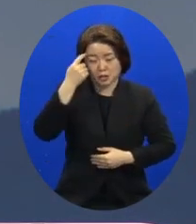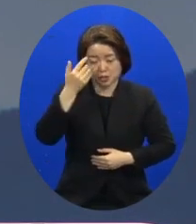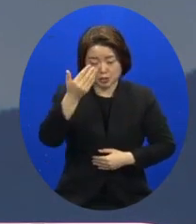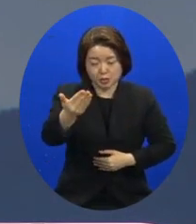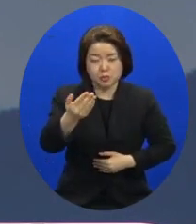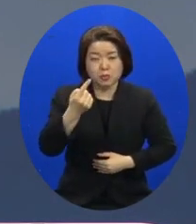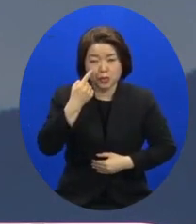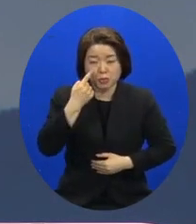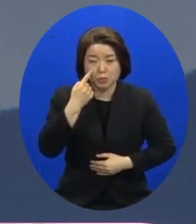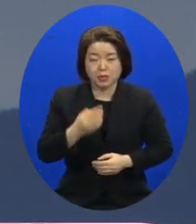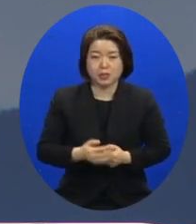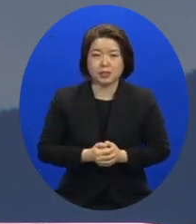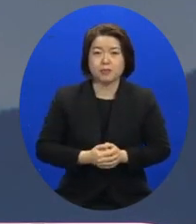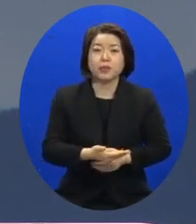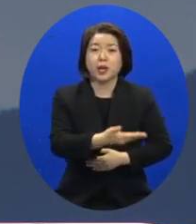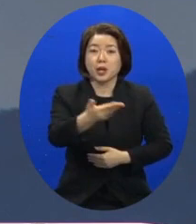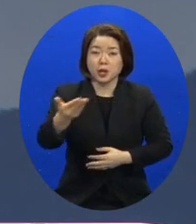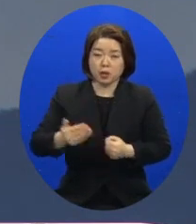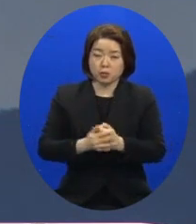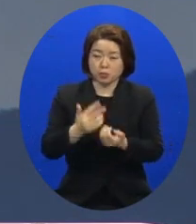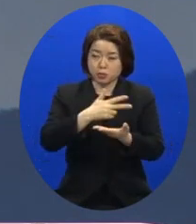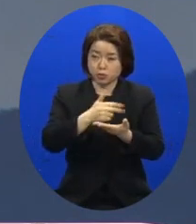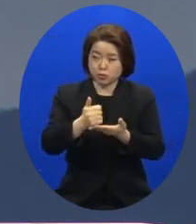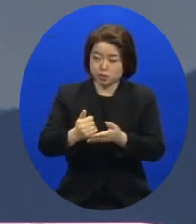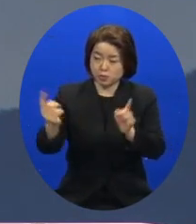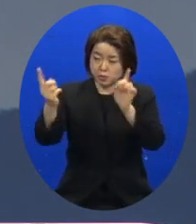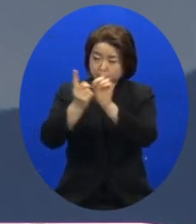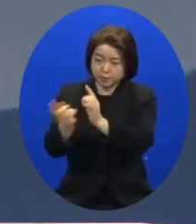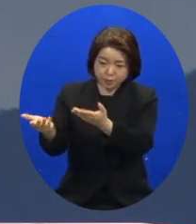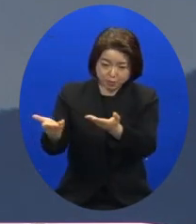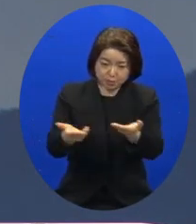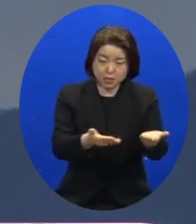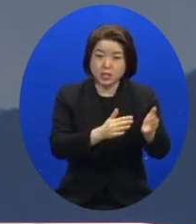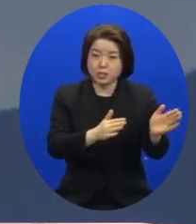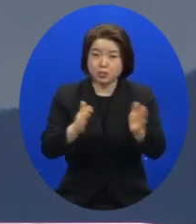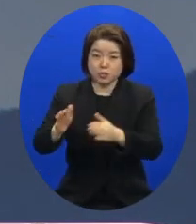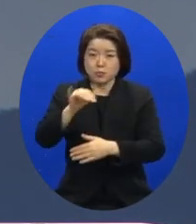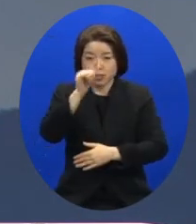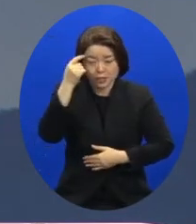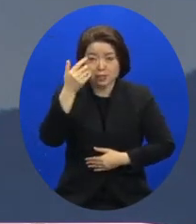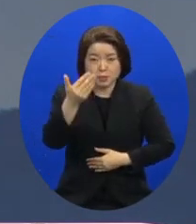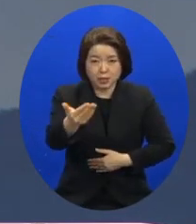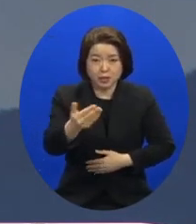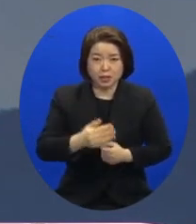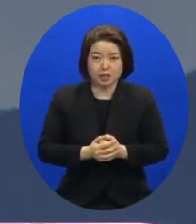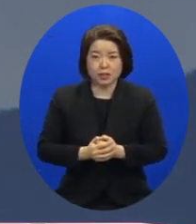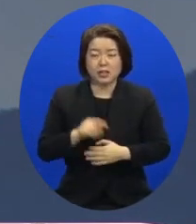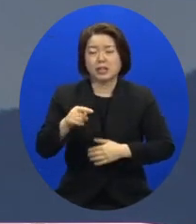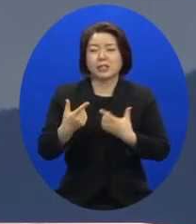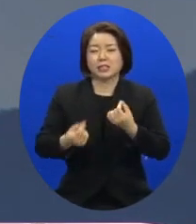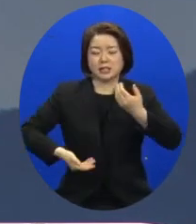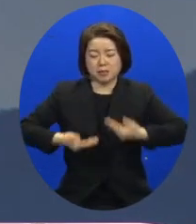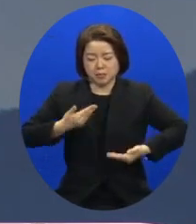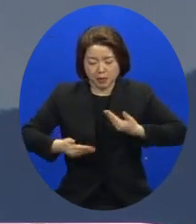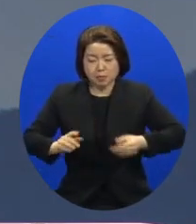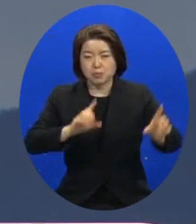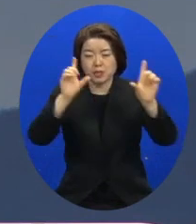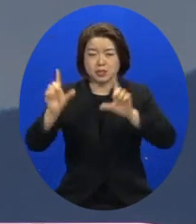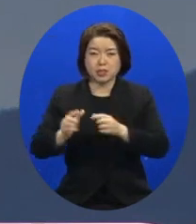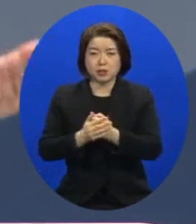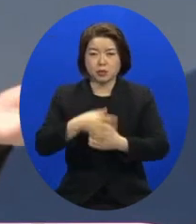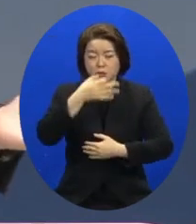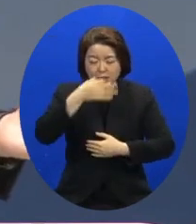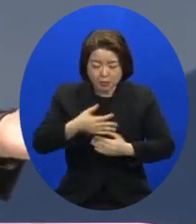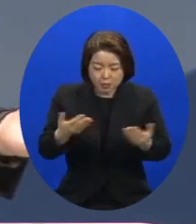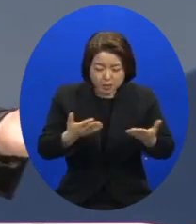드립니다. 여러분 주님을 맞이할 준비는 하고 사시는 겁니까? 그렇게 바쁘게 살고 힘든 일도